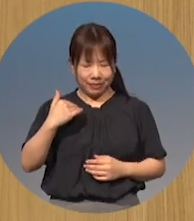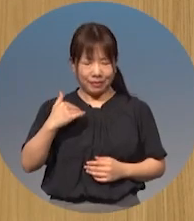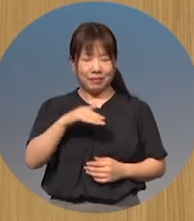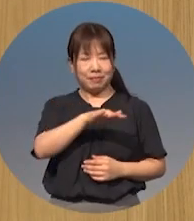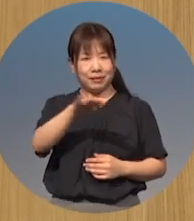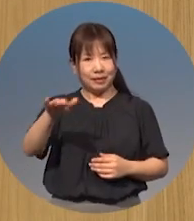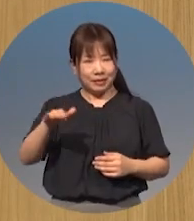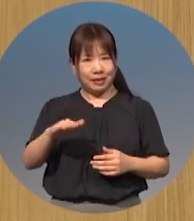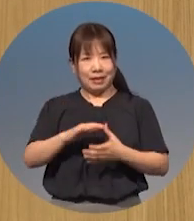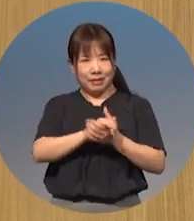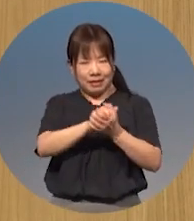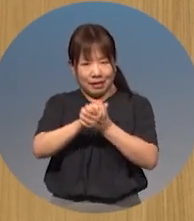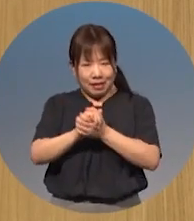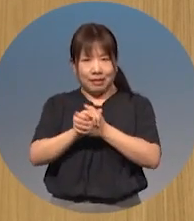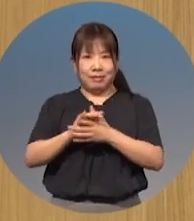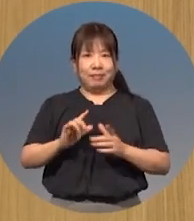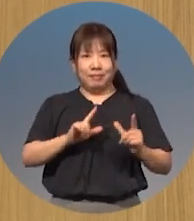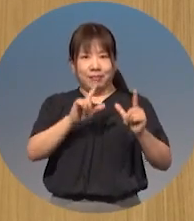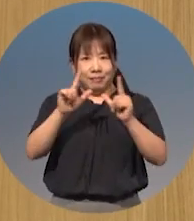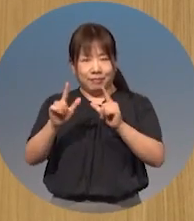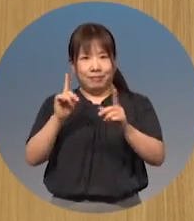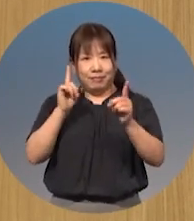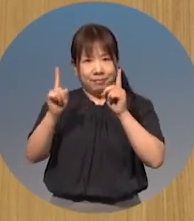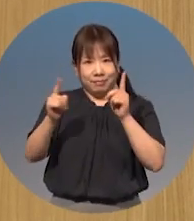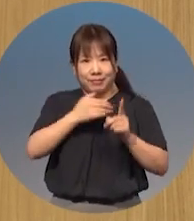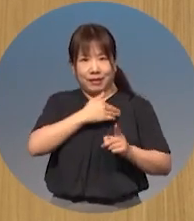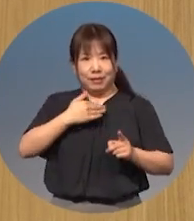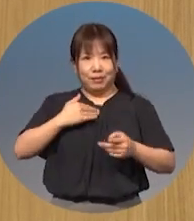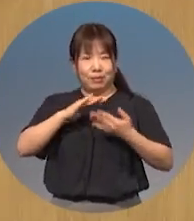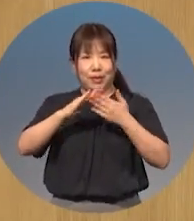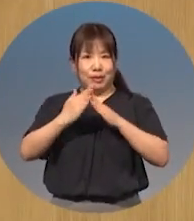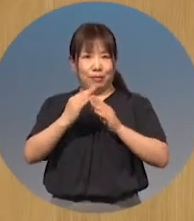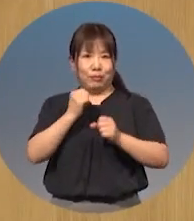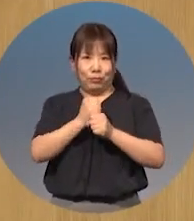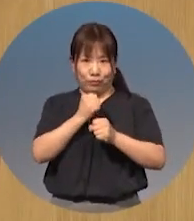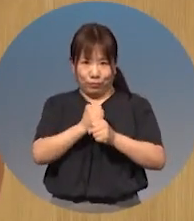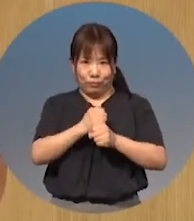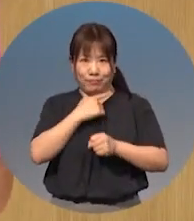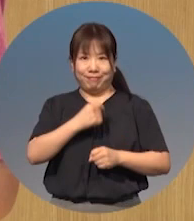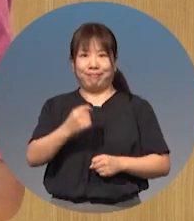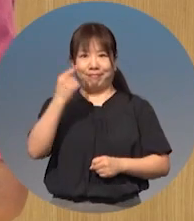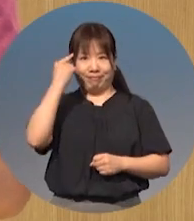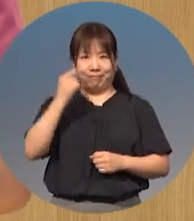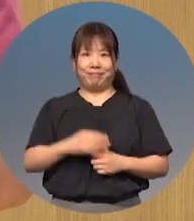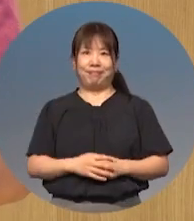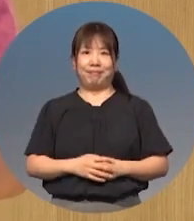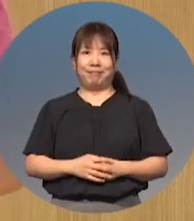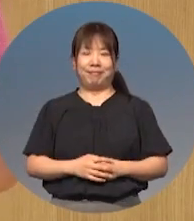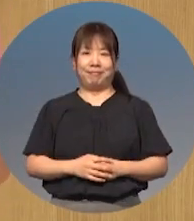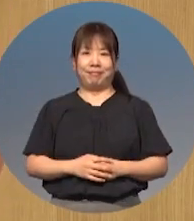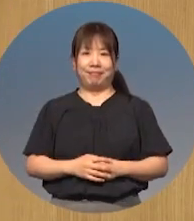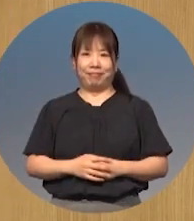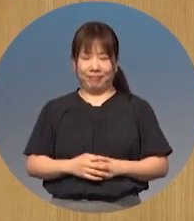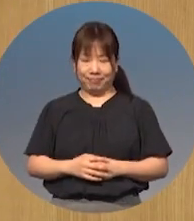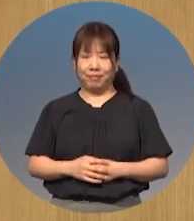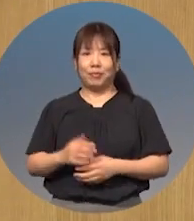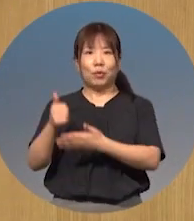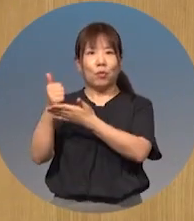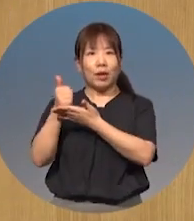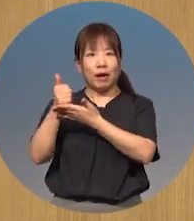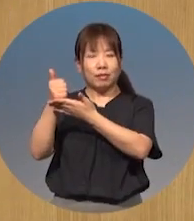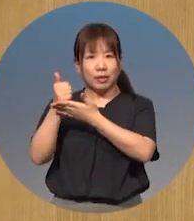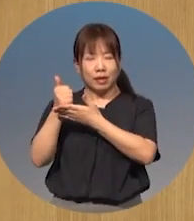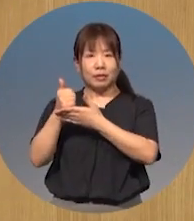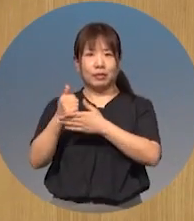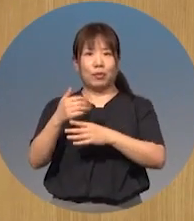が仲良く遊べる街を作りますえっとお客さんのガイドツアー